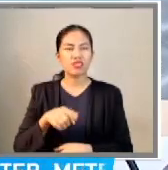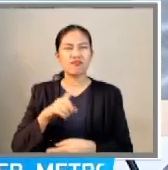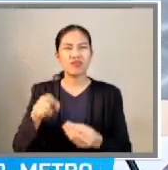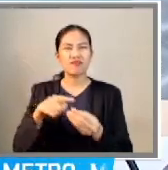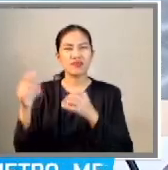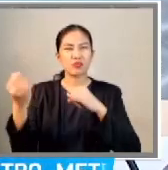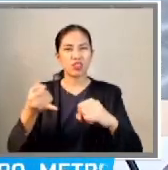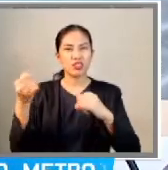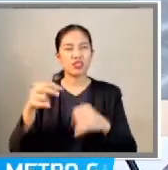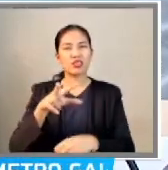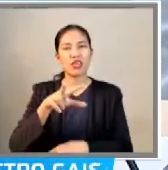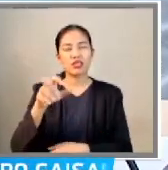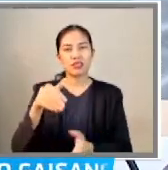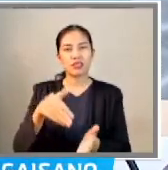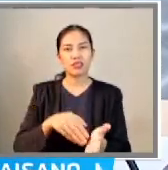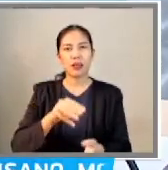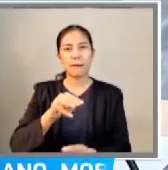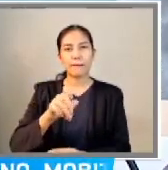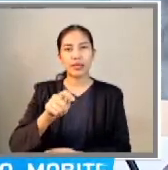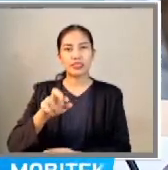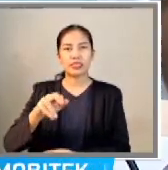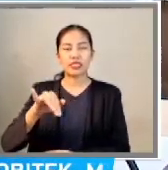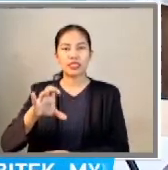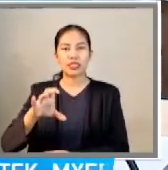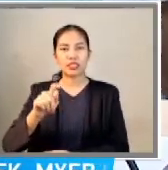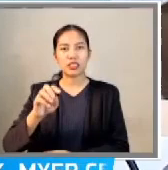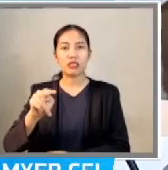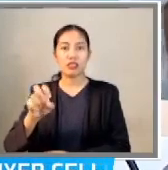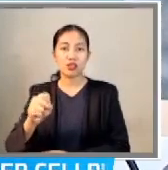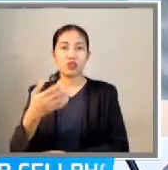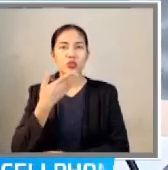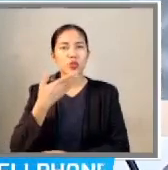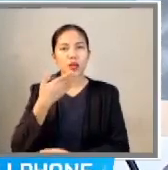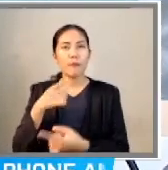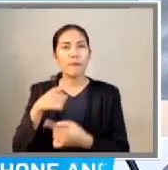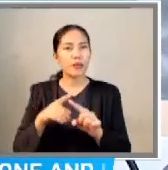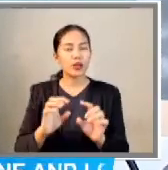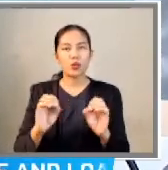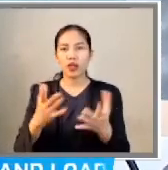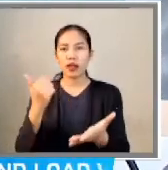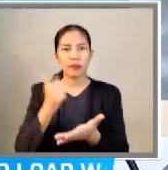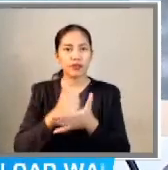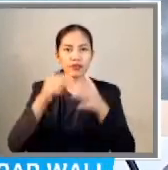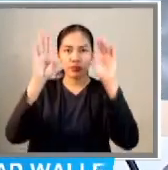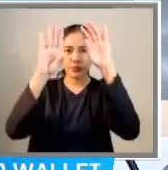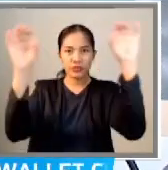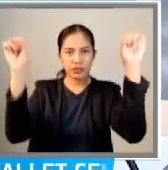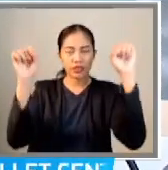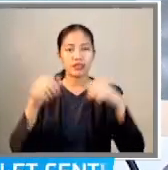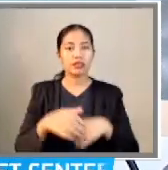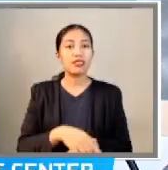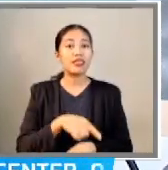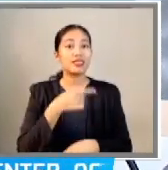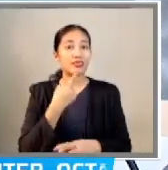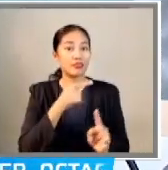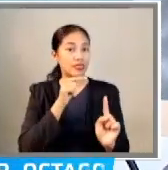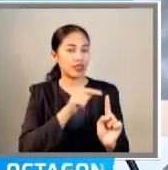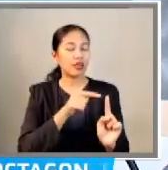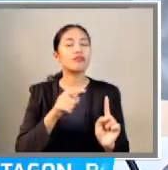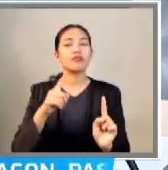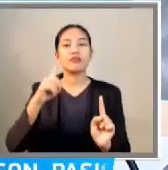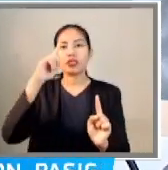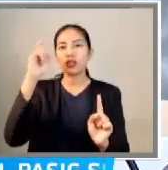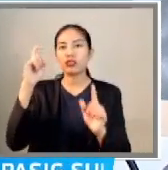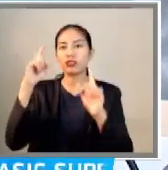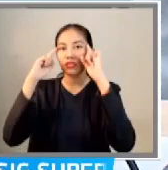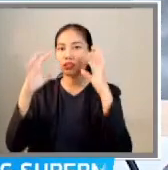metric tons ng asukal, ngunit hindi raw otorisado ng Pangulo. Ayon kay Sebastian, dahil sa desisyon ng Malacanang,